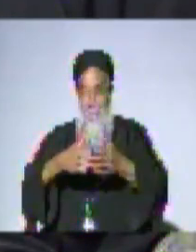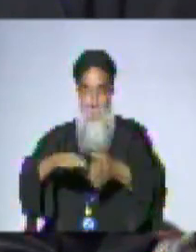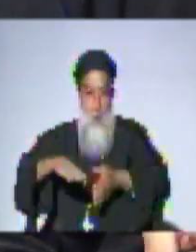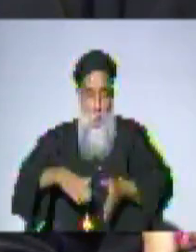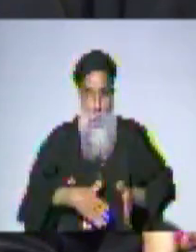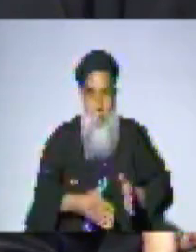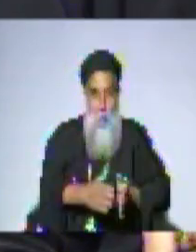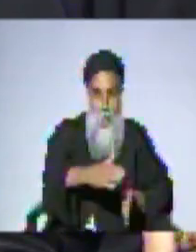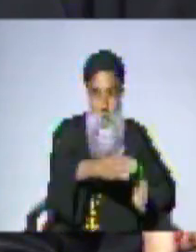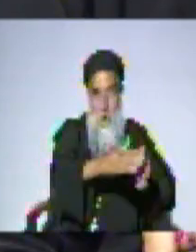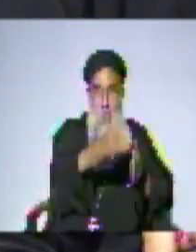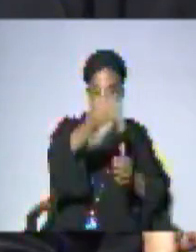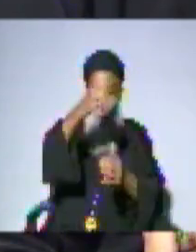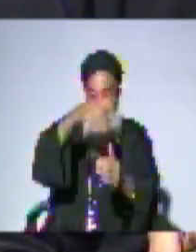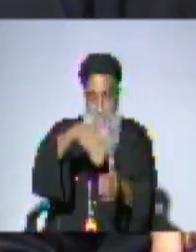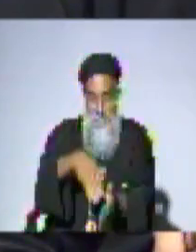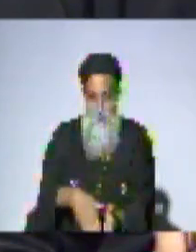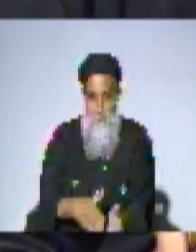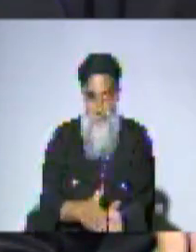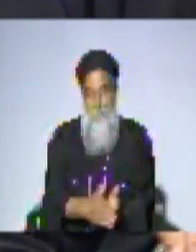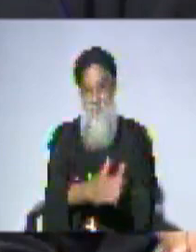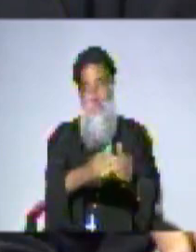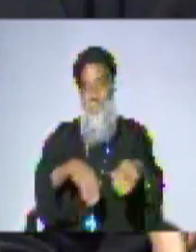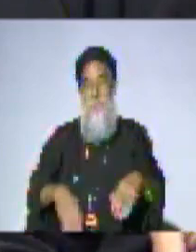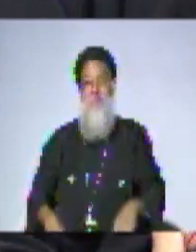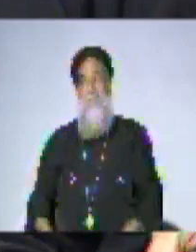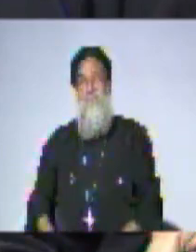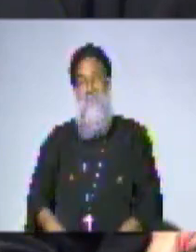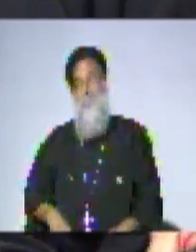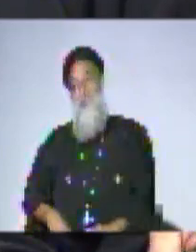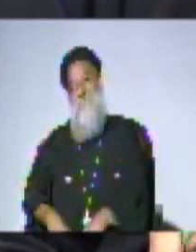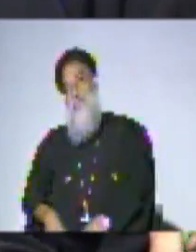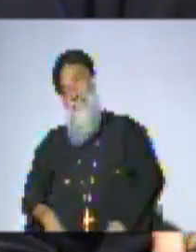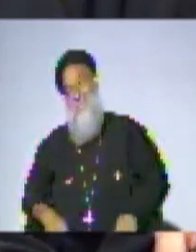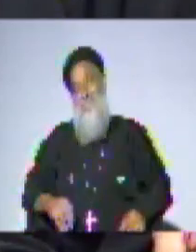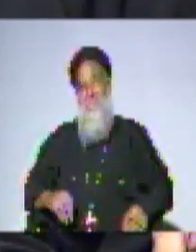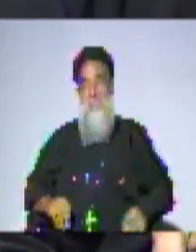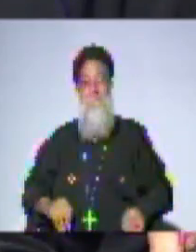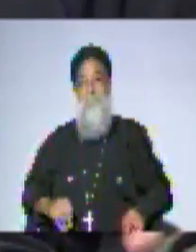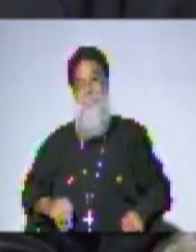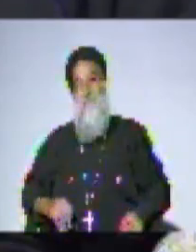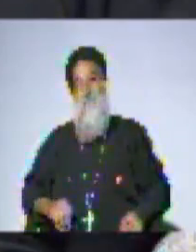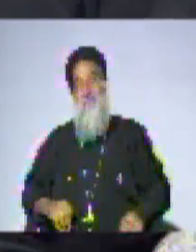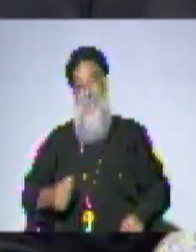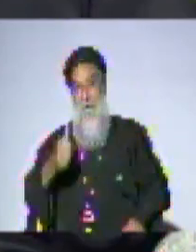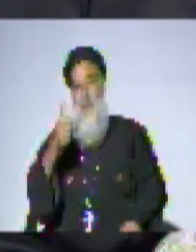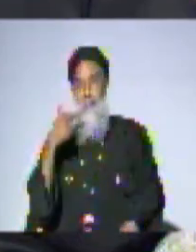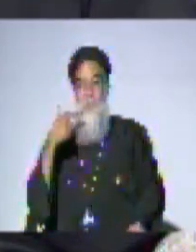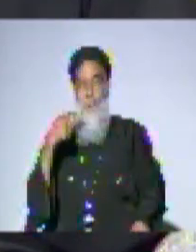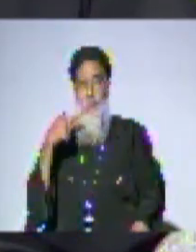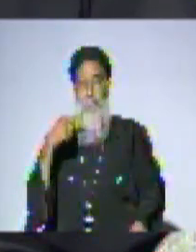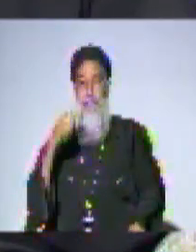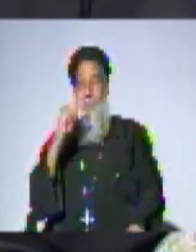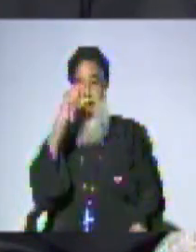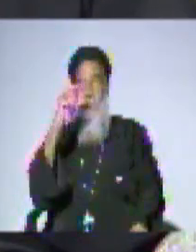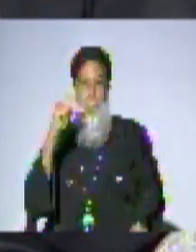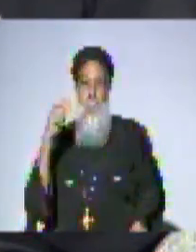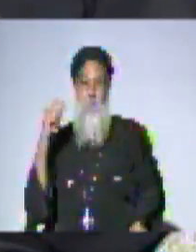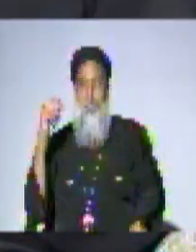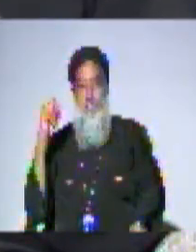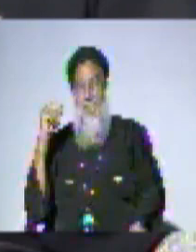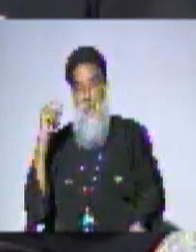المناجم. فممكن الإنسان برضو يكون تحت الأرض. جميلة. حلو. في آيات سيدنا برضو بتتكلم